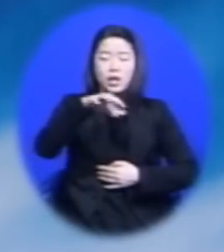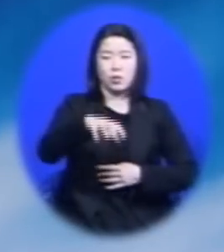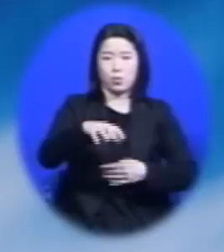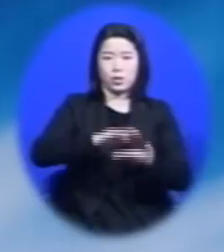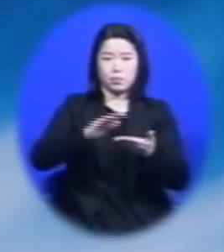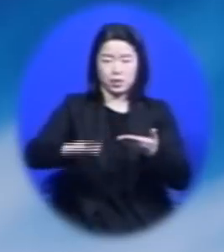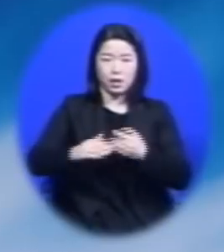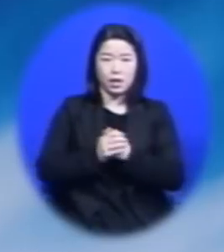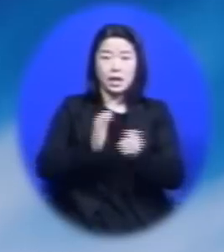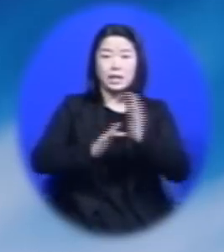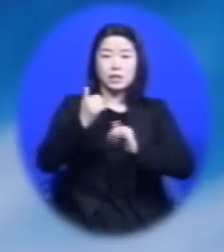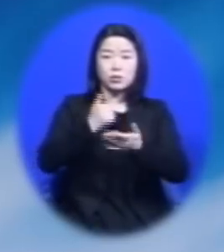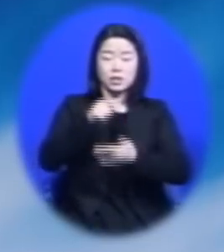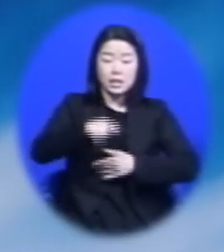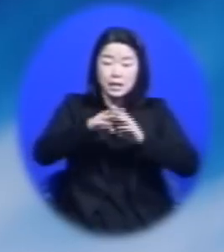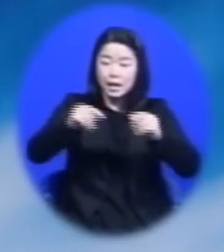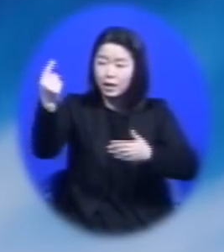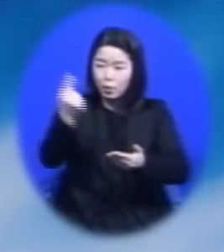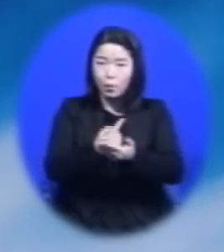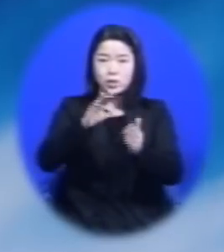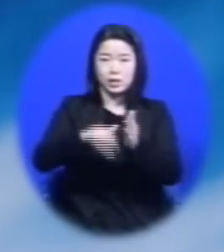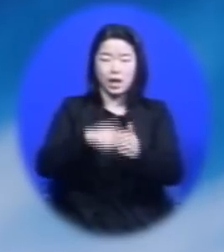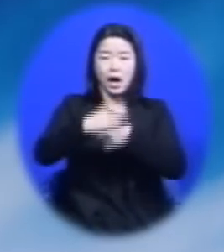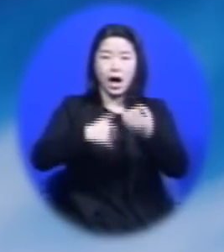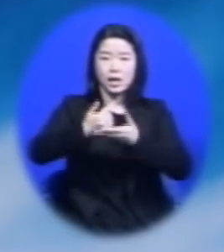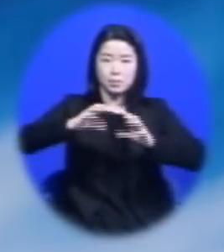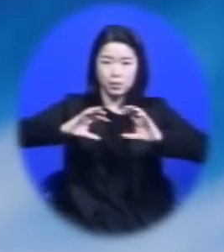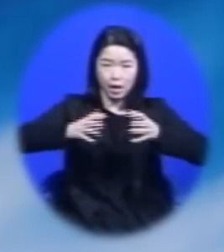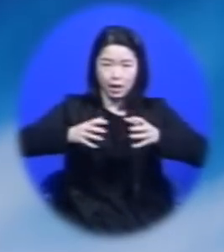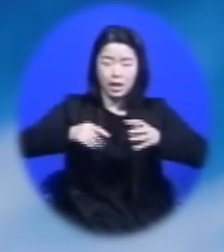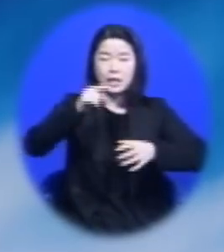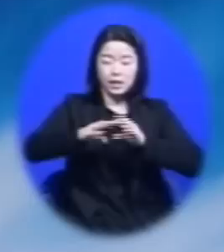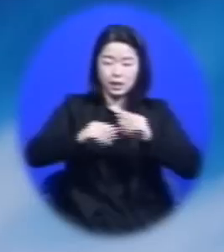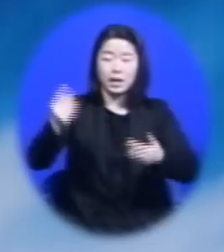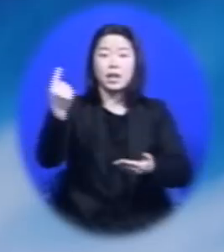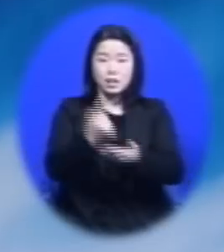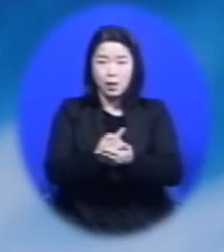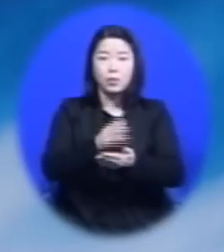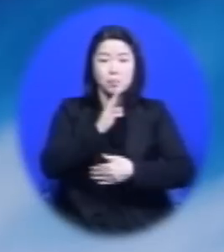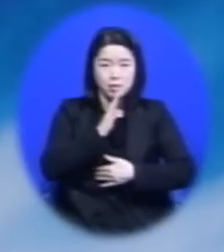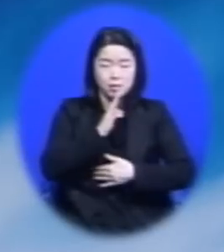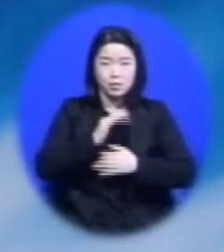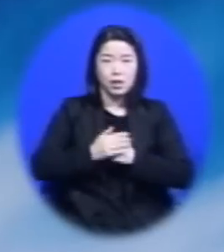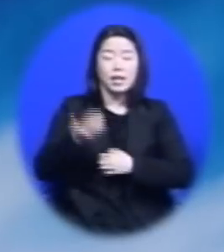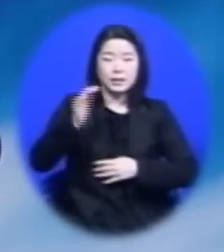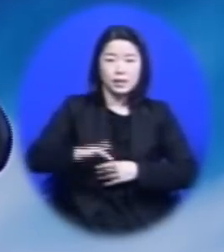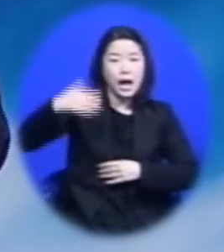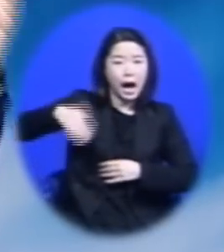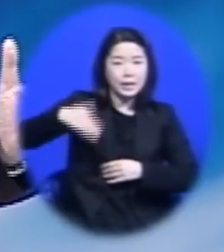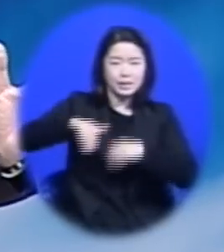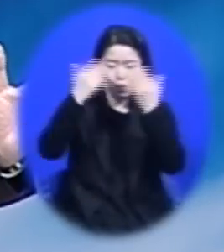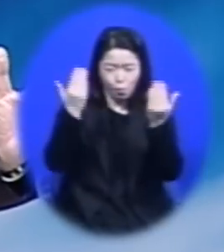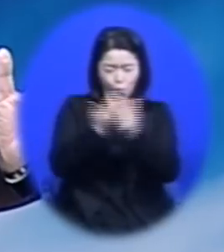곳입니다 예수님께서이 땅에 오실 때 하나님의 나라가이 땅에 임했습니다 그러나 아직